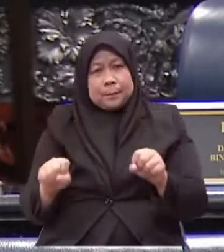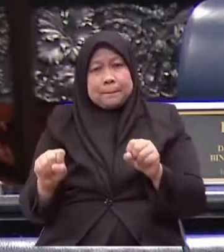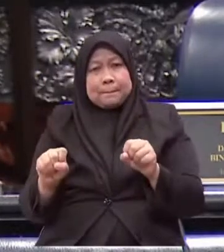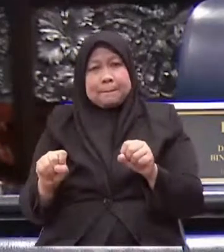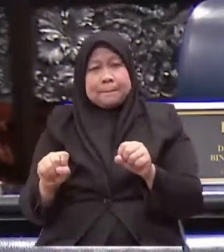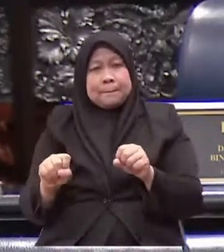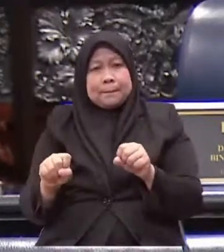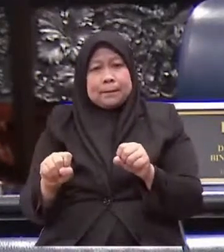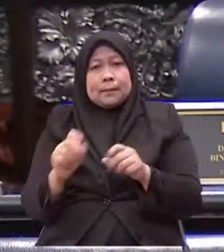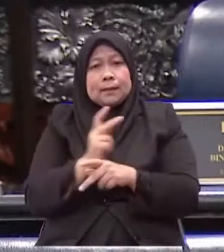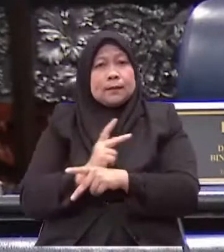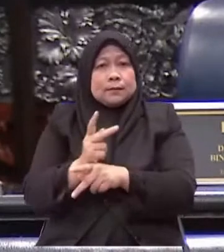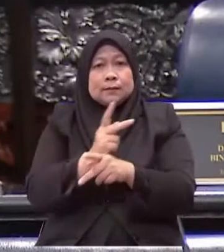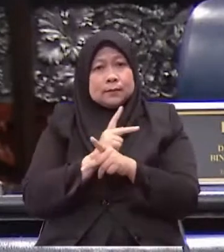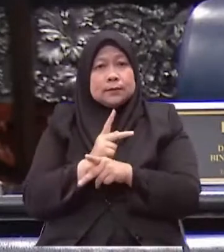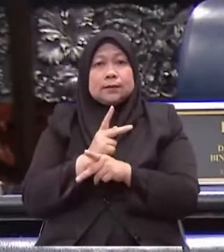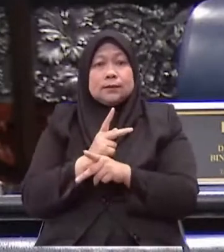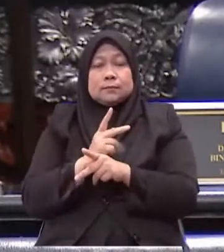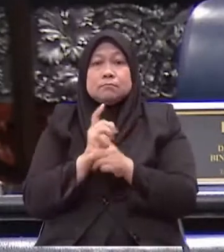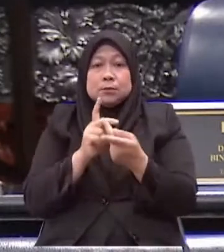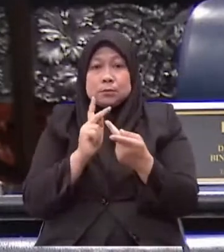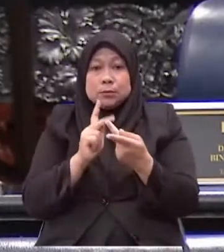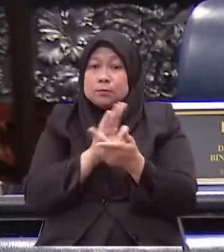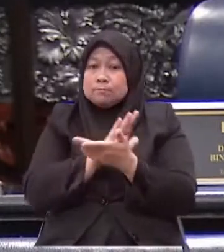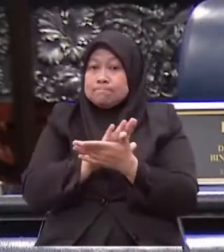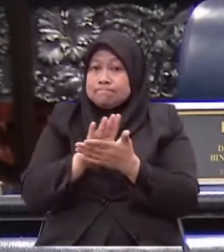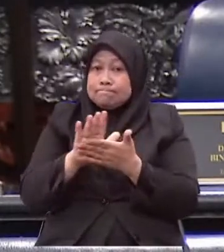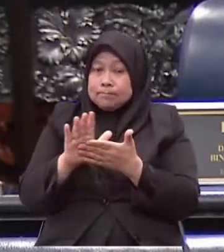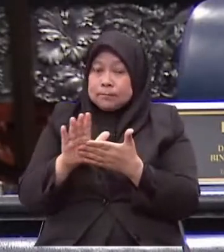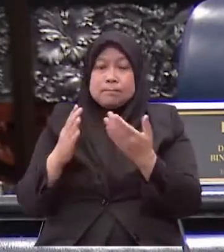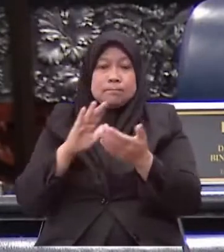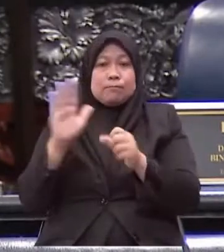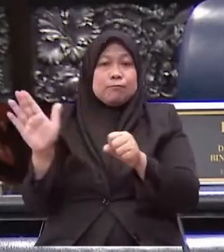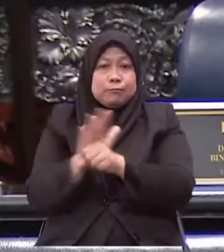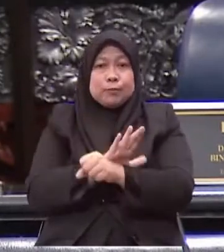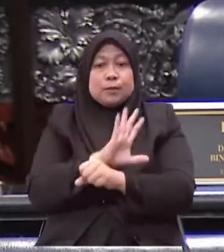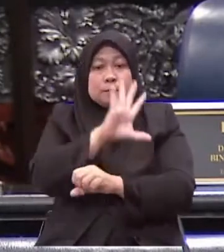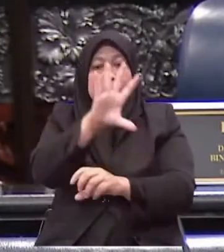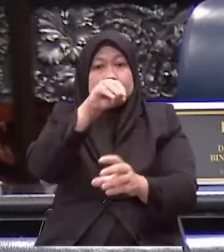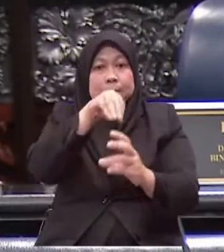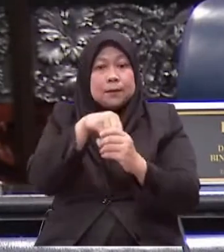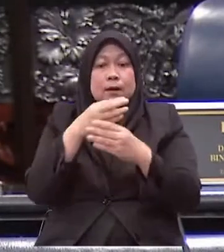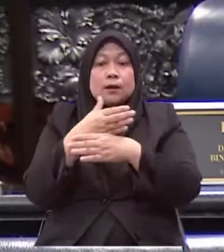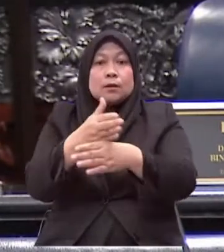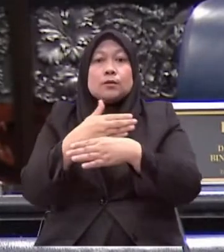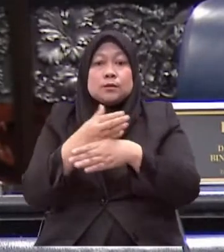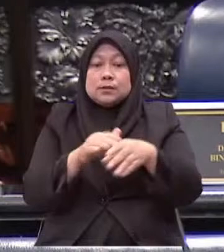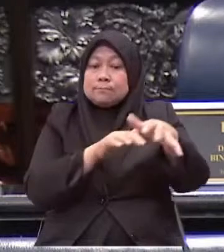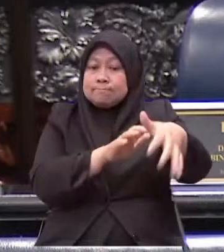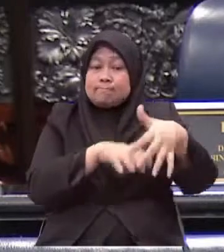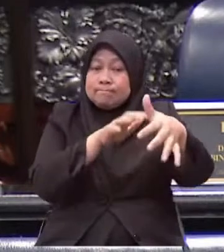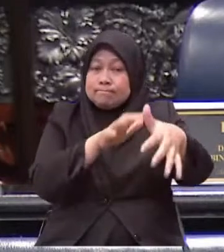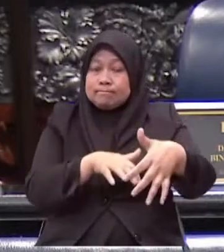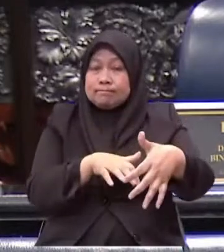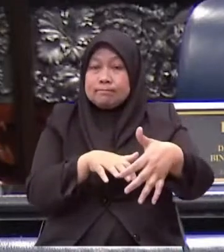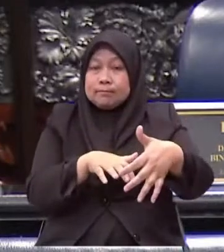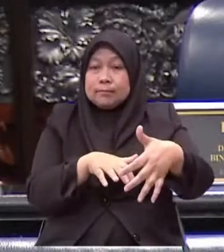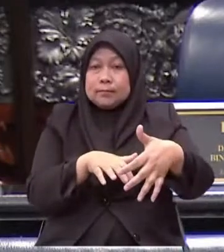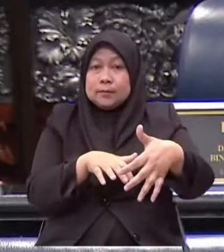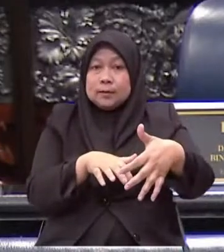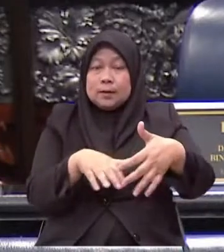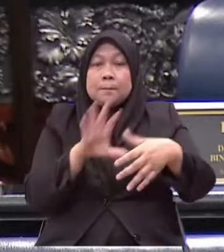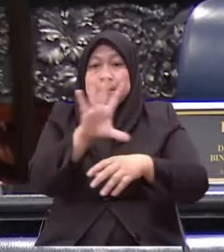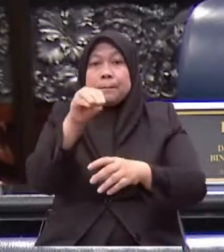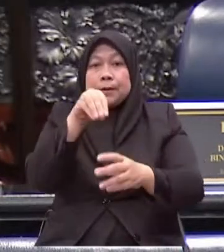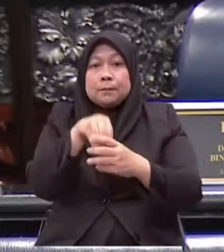security makanan yang komprehensif dan menyeluruh kerjasama ini melibatkan berkonsian tanah pertanian Tata